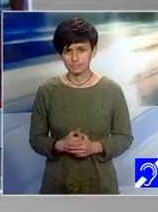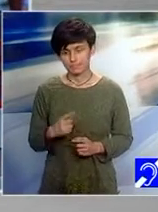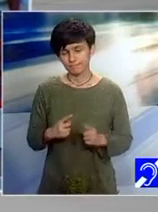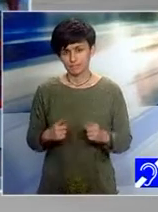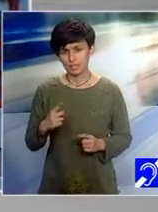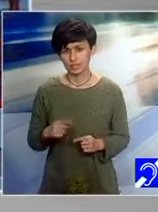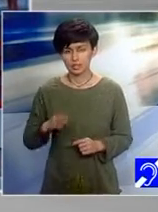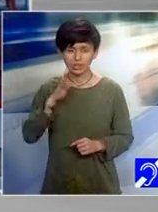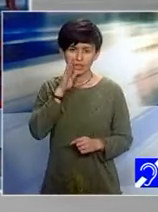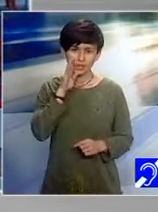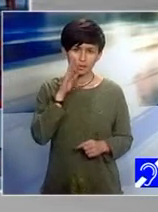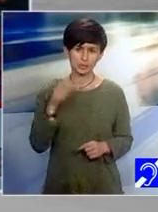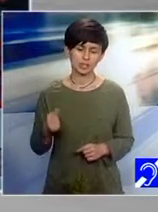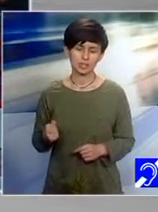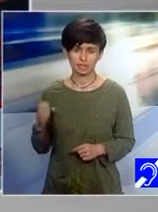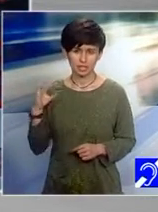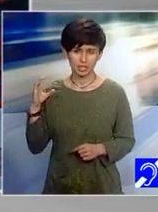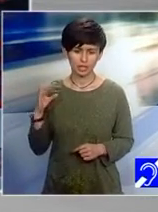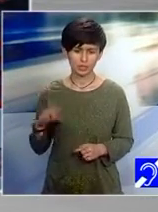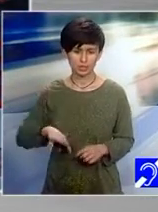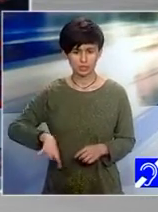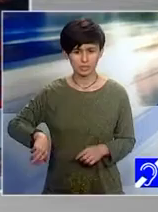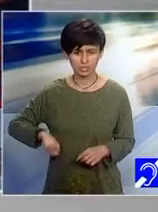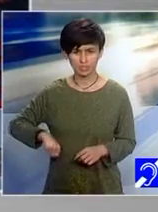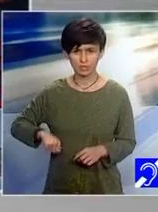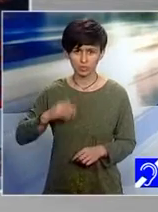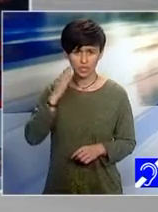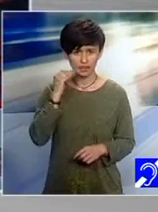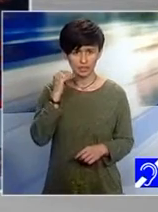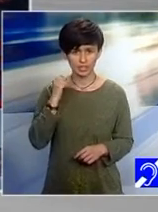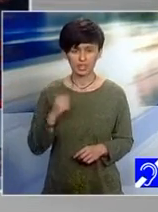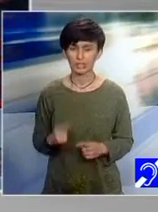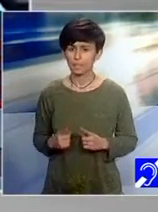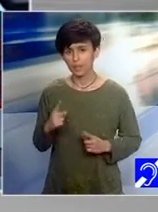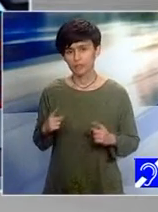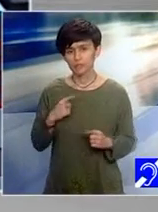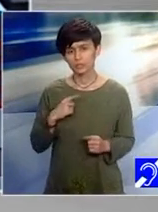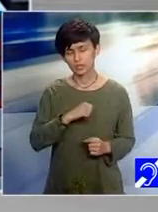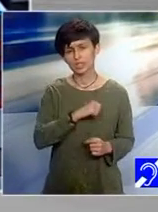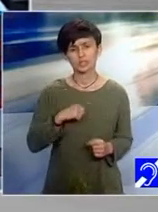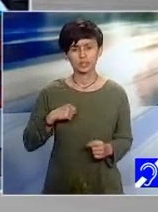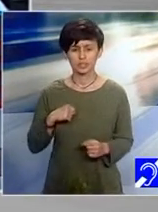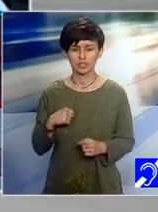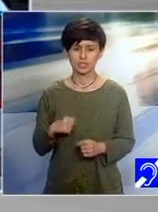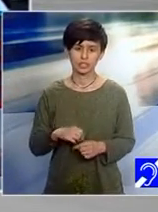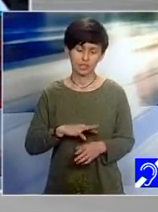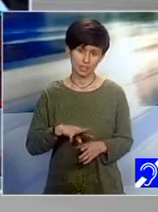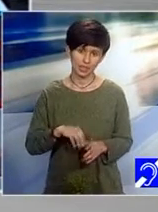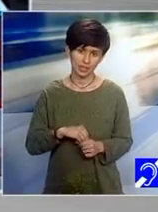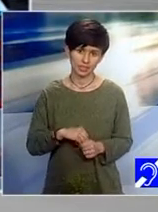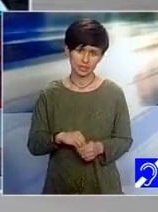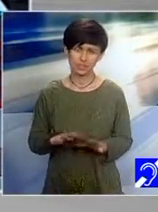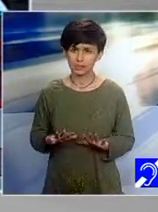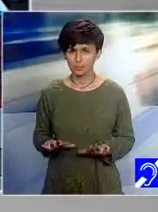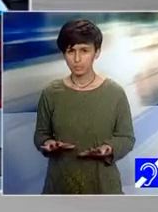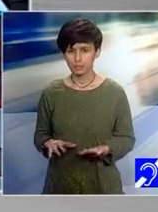copiii, în special fetele, și în special când fetele sunt singure la părinți. Așa a ajuns mama mea la peste